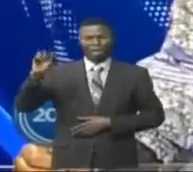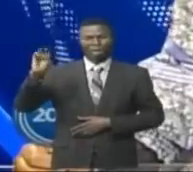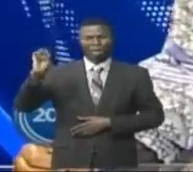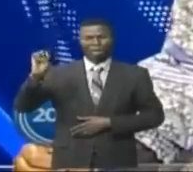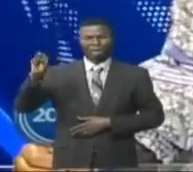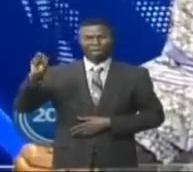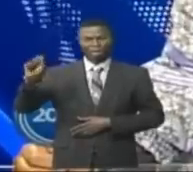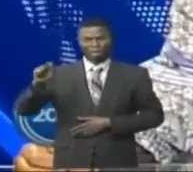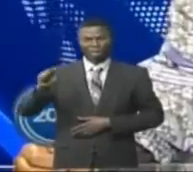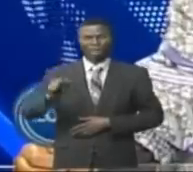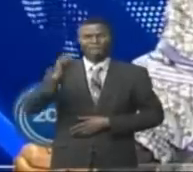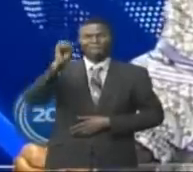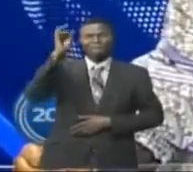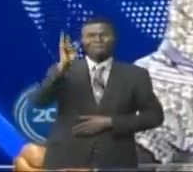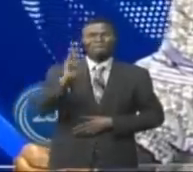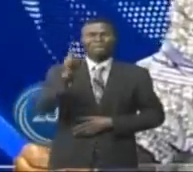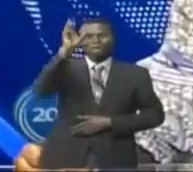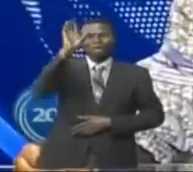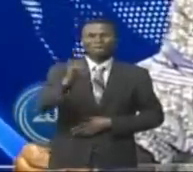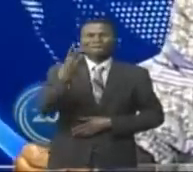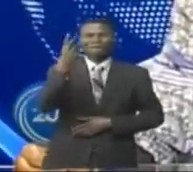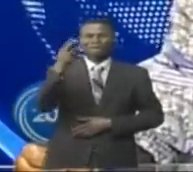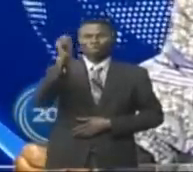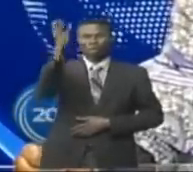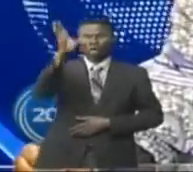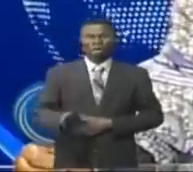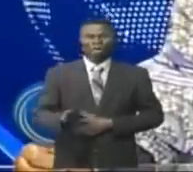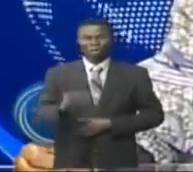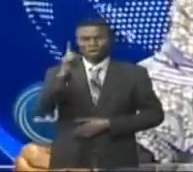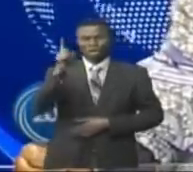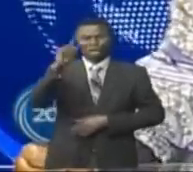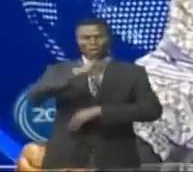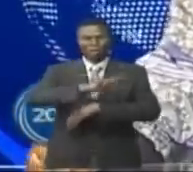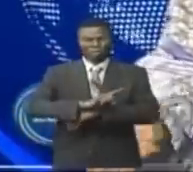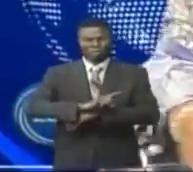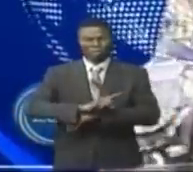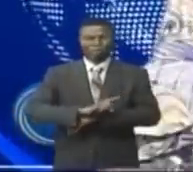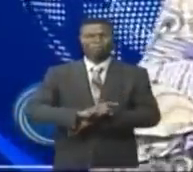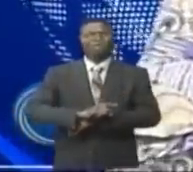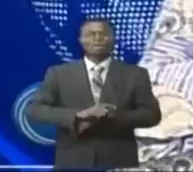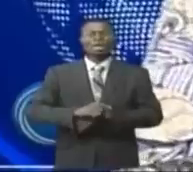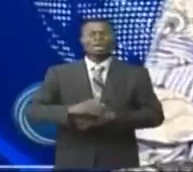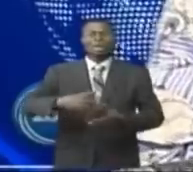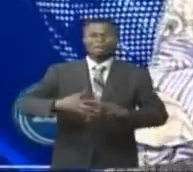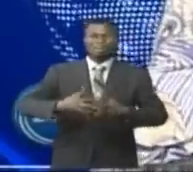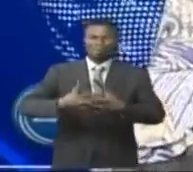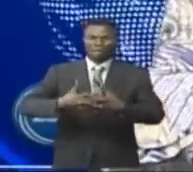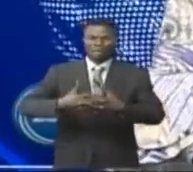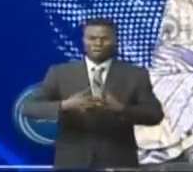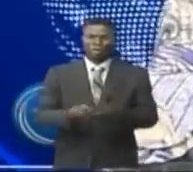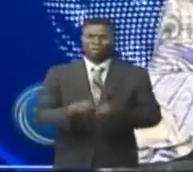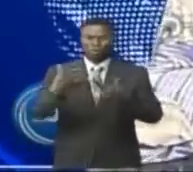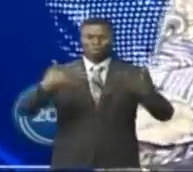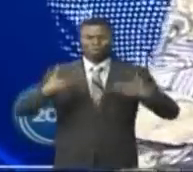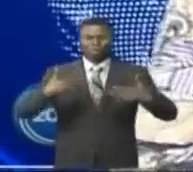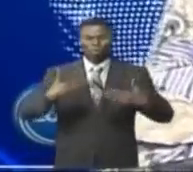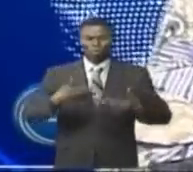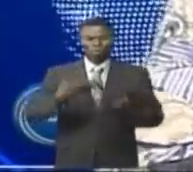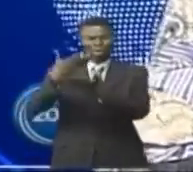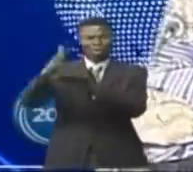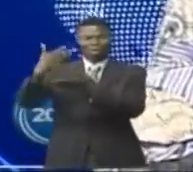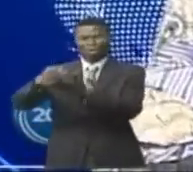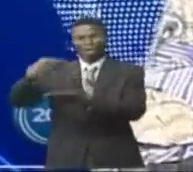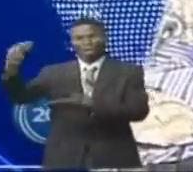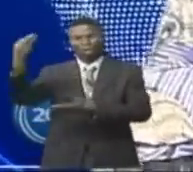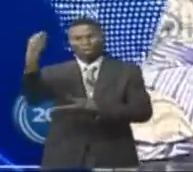de 50 litres d'oxygène par jour, la centrale de production de l'oxygène va faciliter un ravitaillement de certains